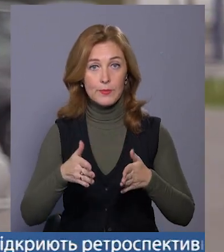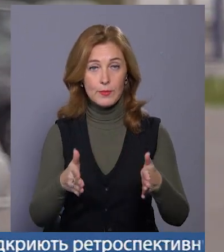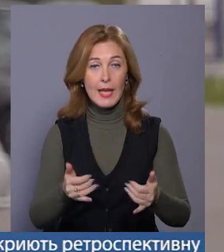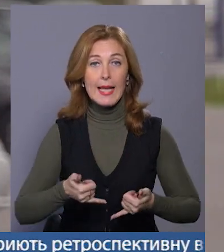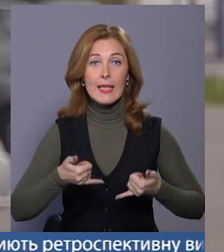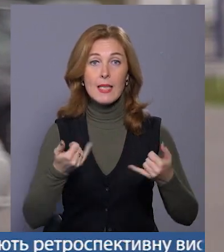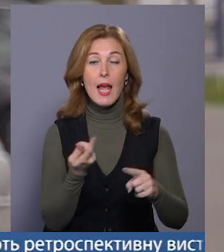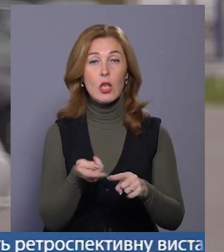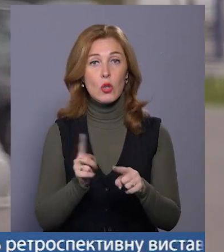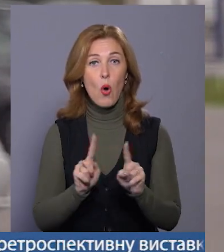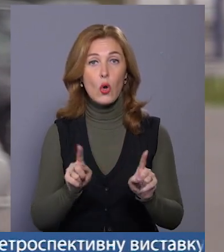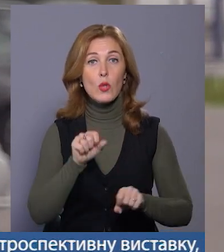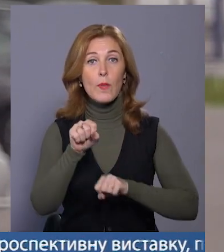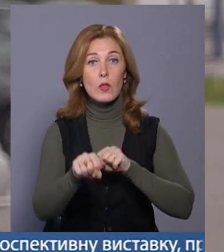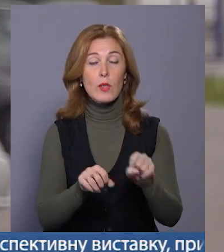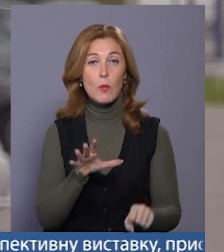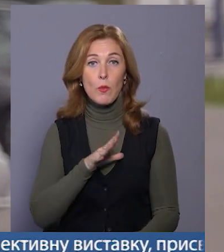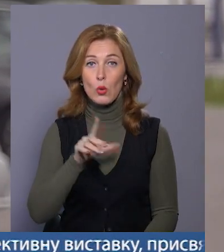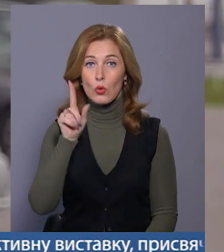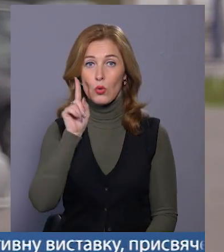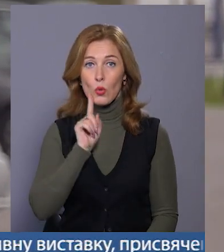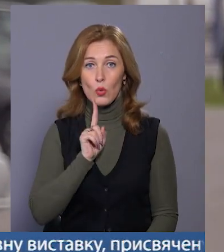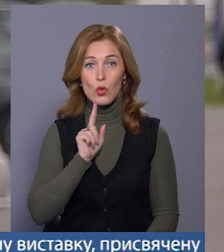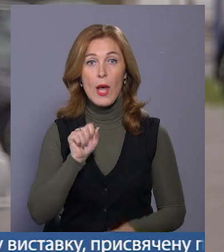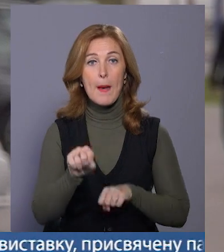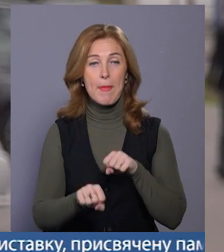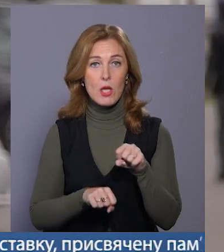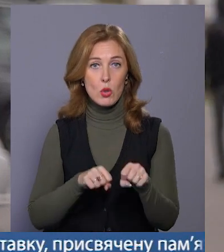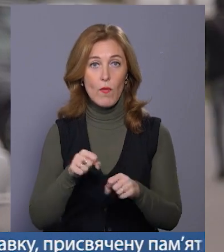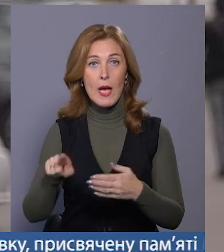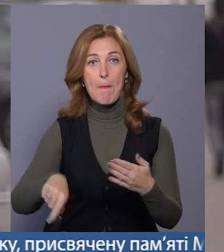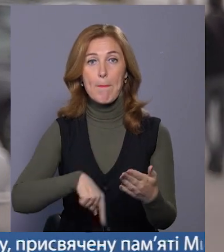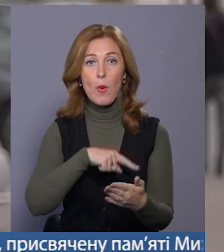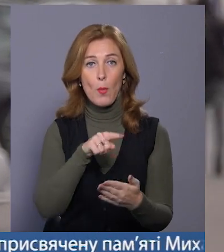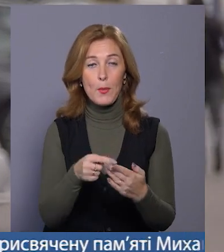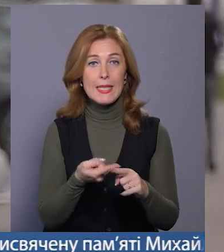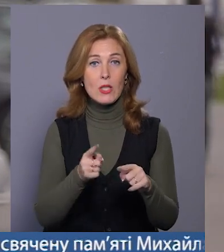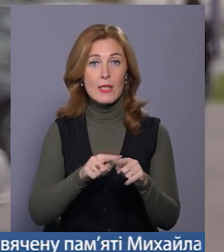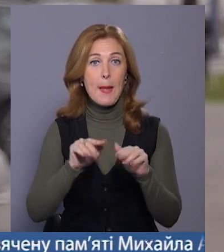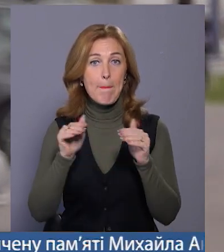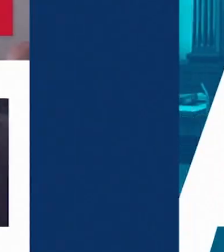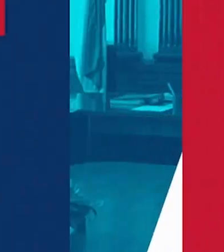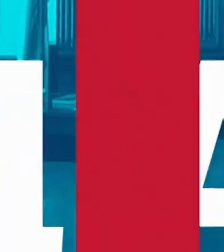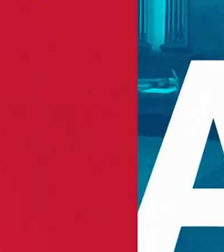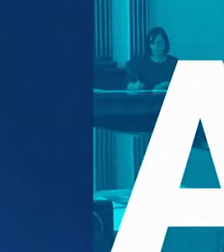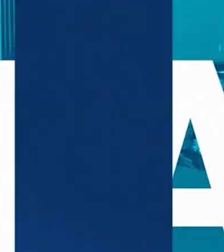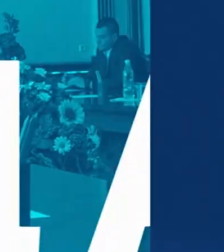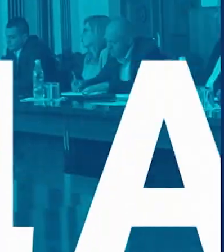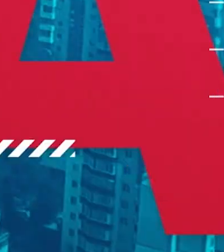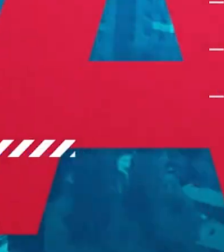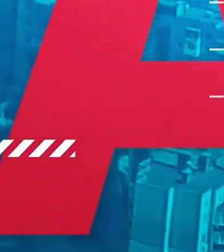щоб велосипедистам було зручно пересуватися по місту, це мінімум 100 кілометрів.